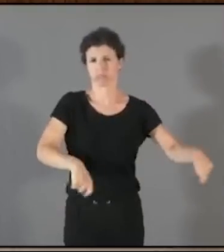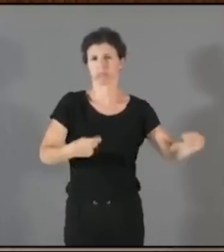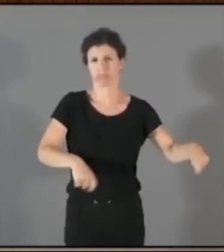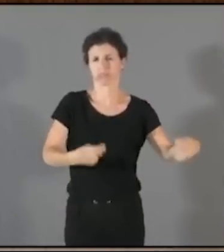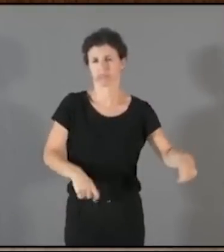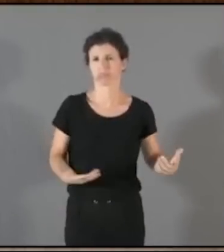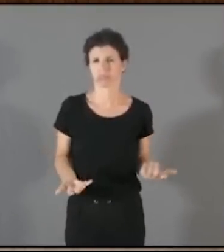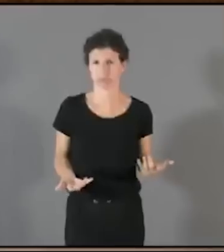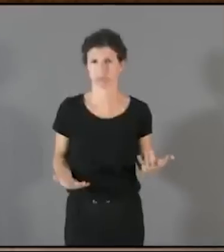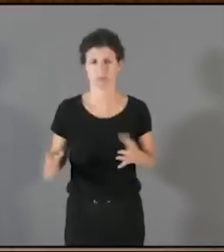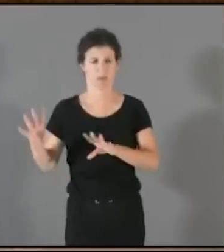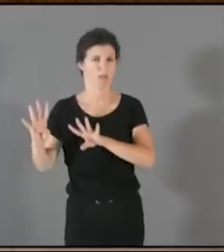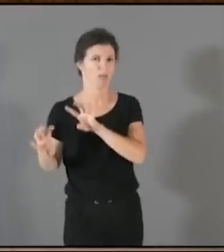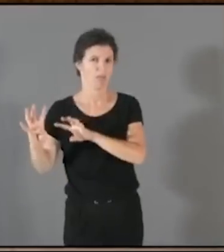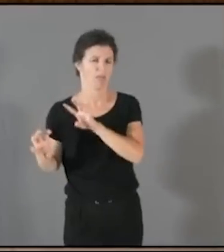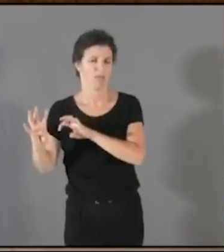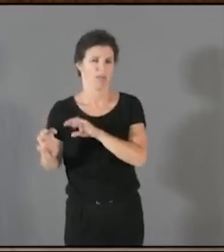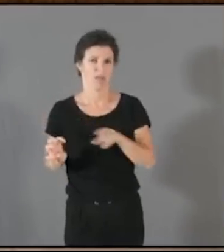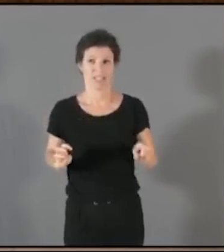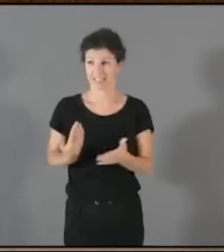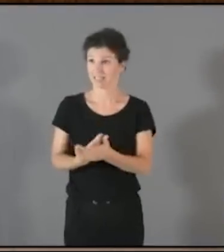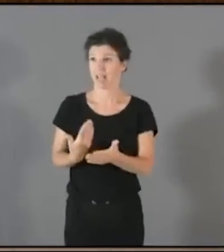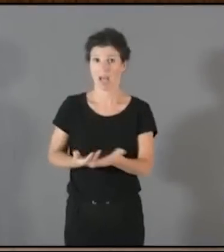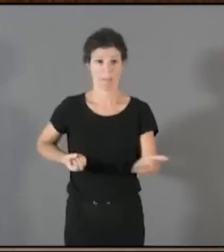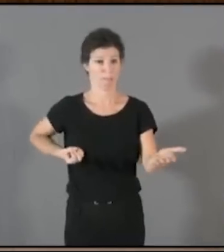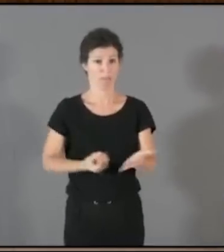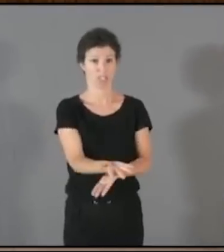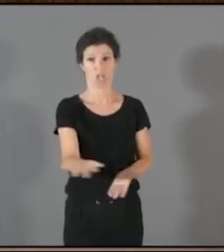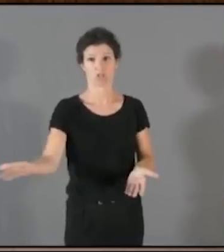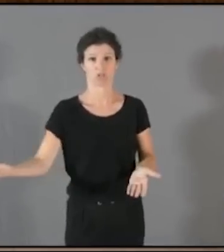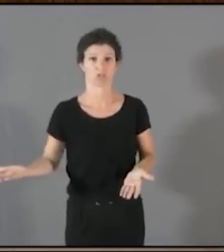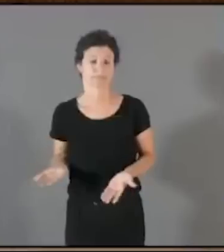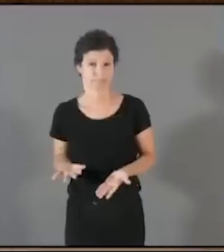ce message, le message que vous envoyez